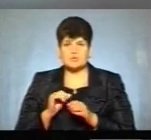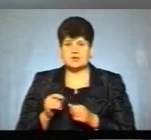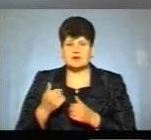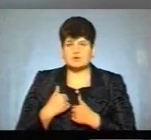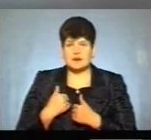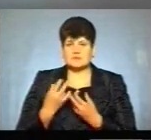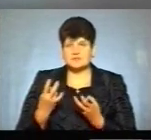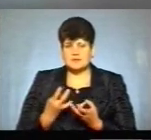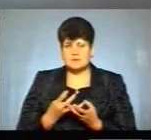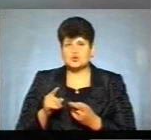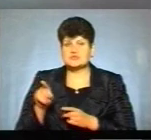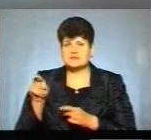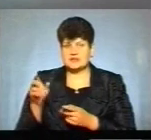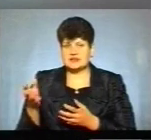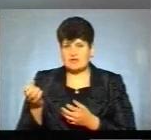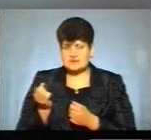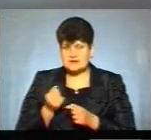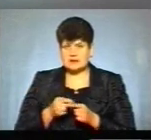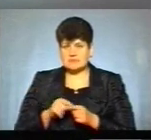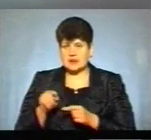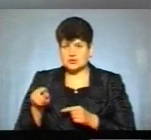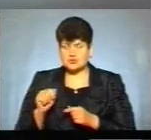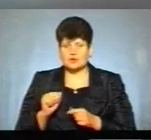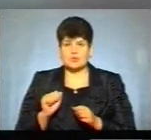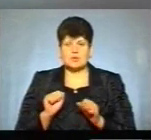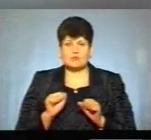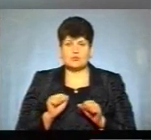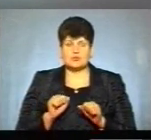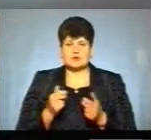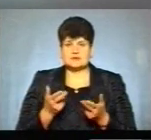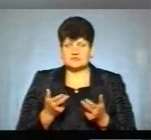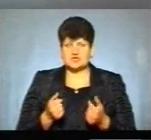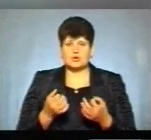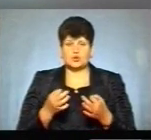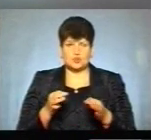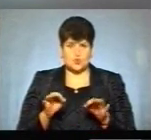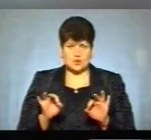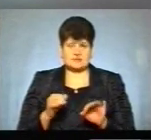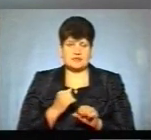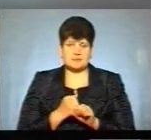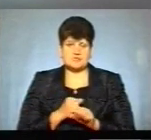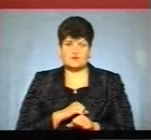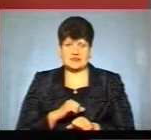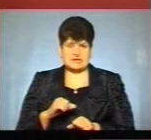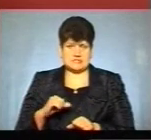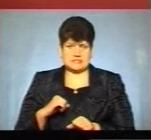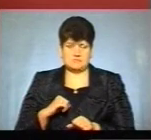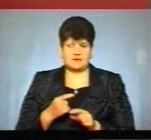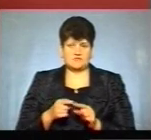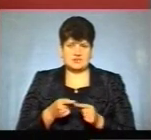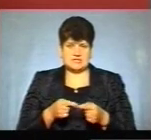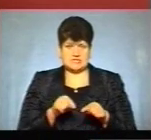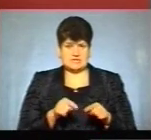треба щось звідти взяти для цього, звичайно, дозвіл і працювати самим в тій